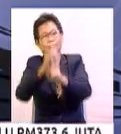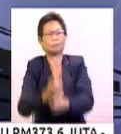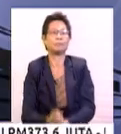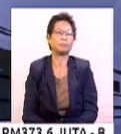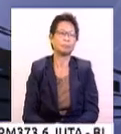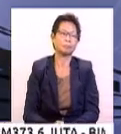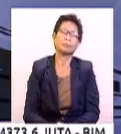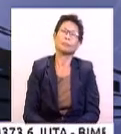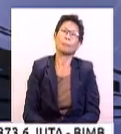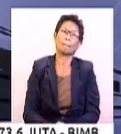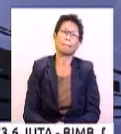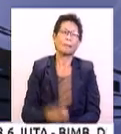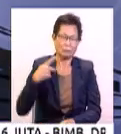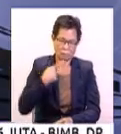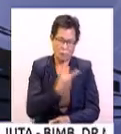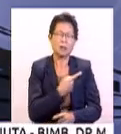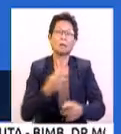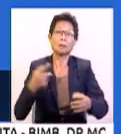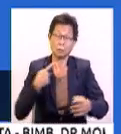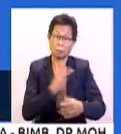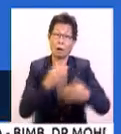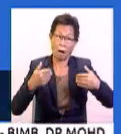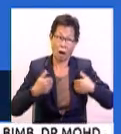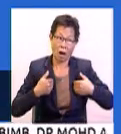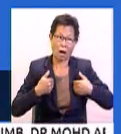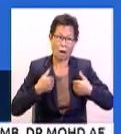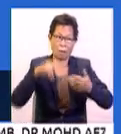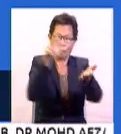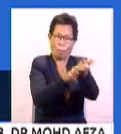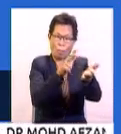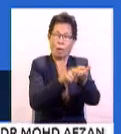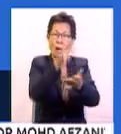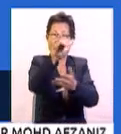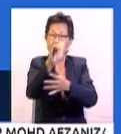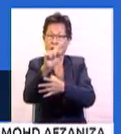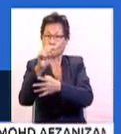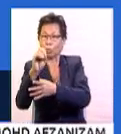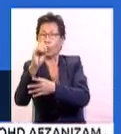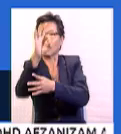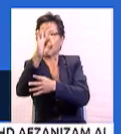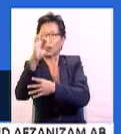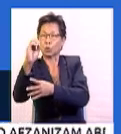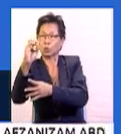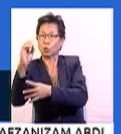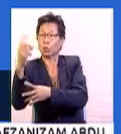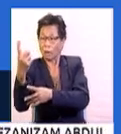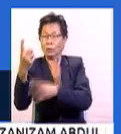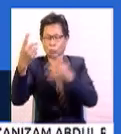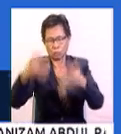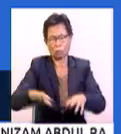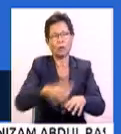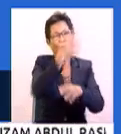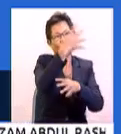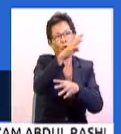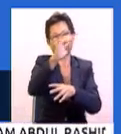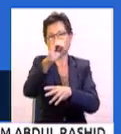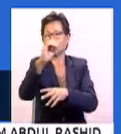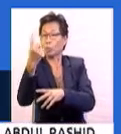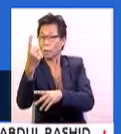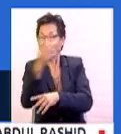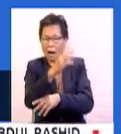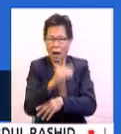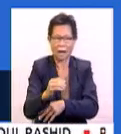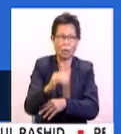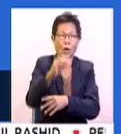Dalam pada itu, kita juga mempunyai akreditasi ISO 9001, 14001 dan